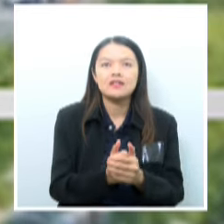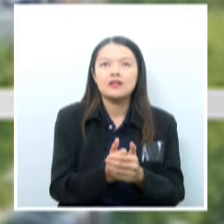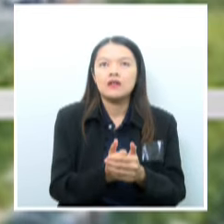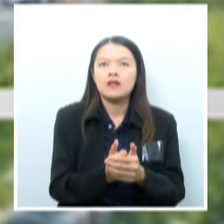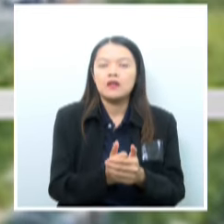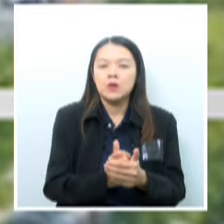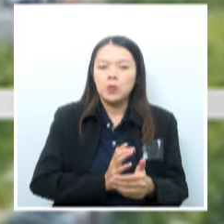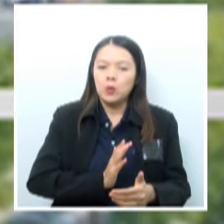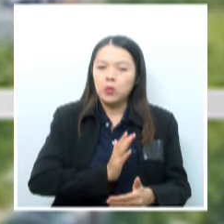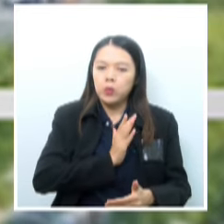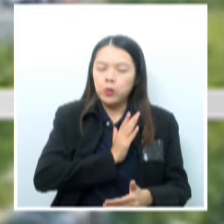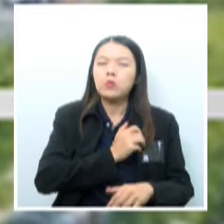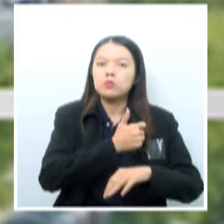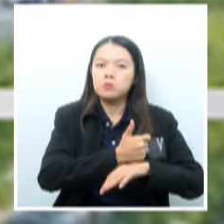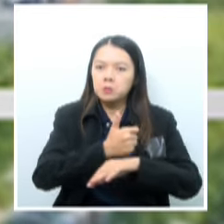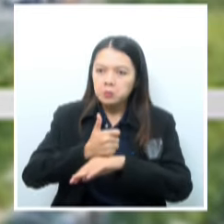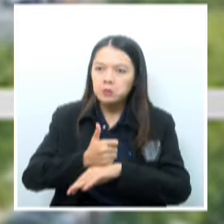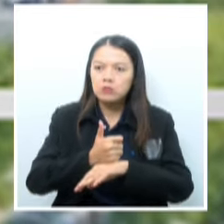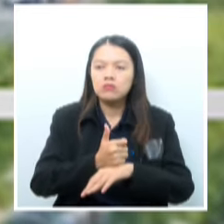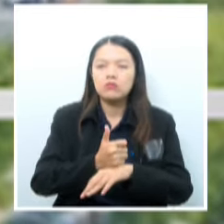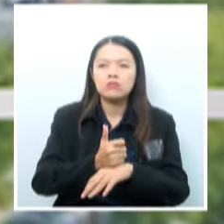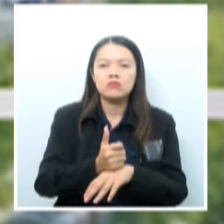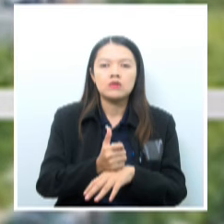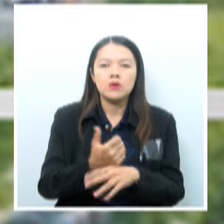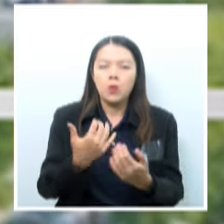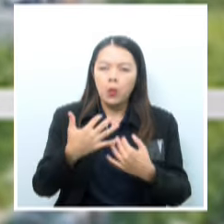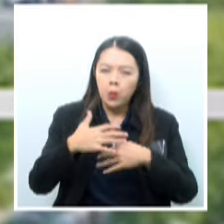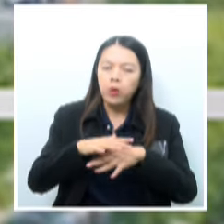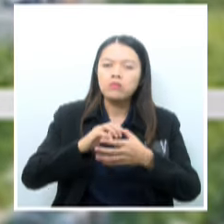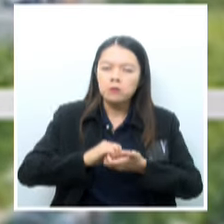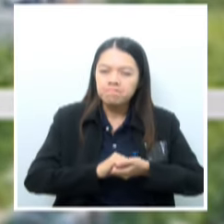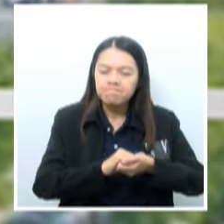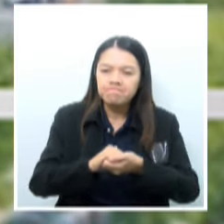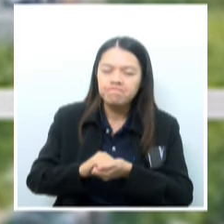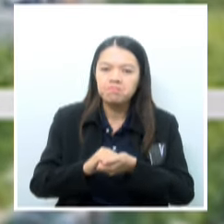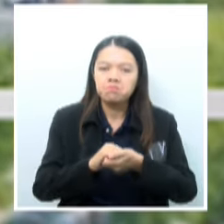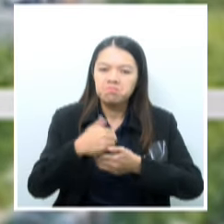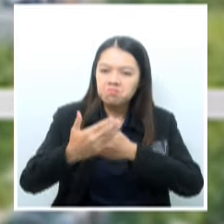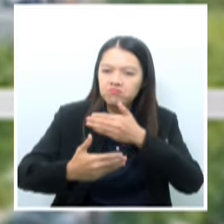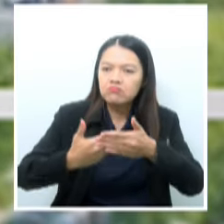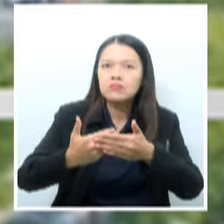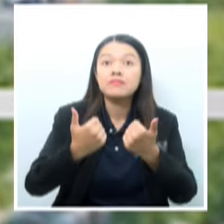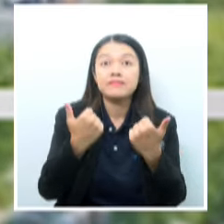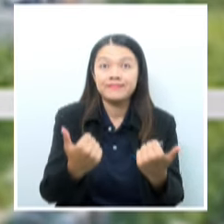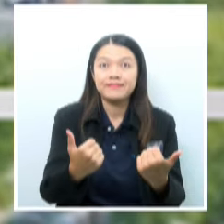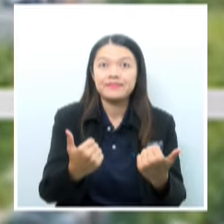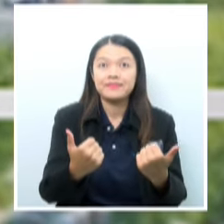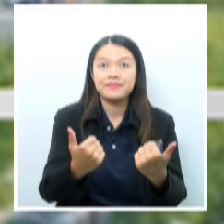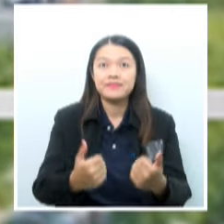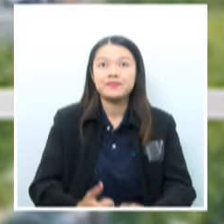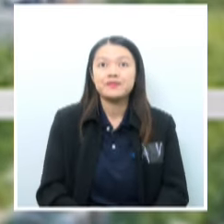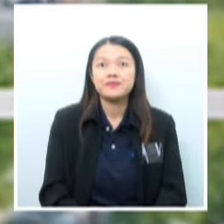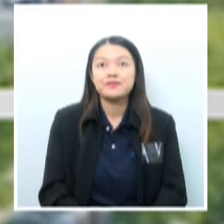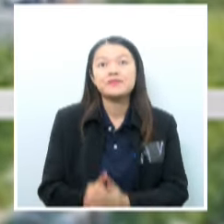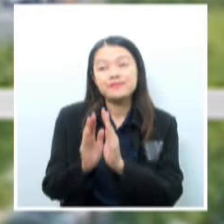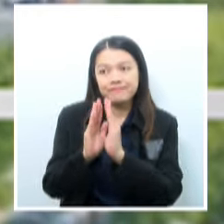านผู้บริหารระดับสูงของเรานะคะซึ่งท่านได้ร่วมขับเคลื่อนกับเรามาอย่างเสมอมานะคะก็สำหรับวันนี้ก็ข